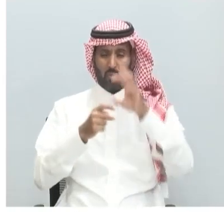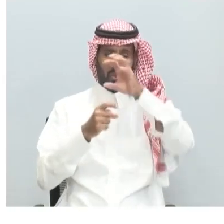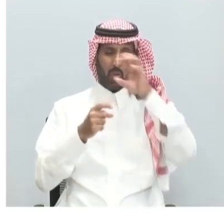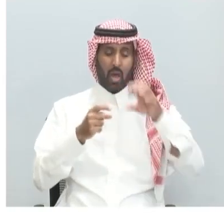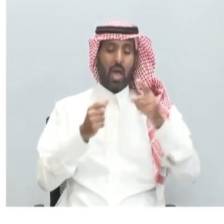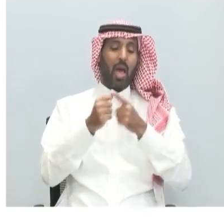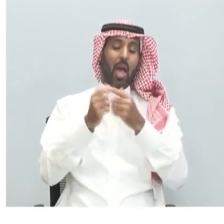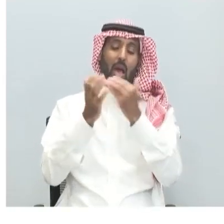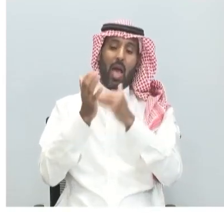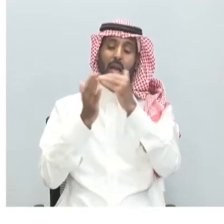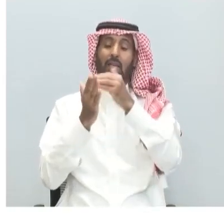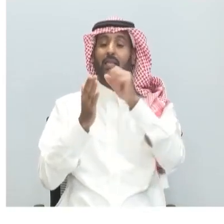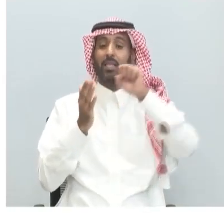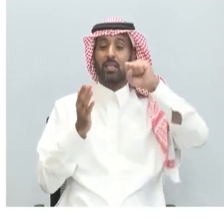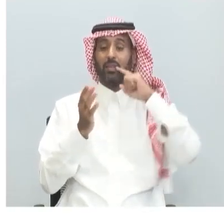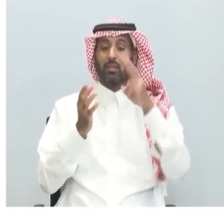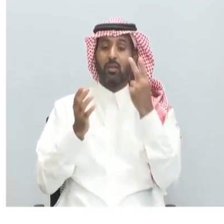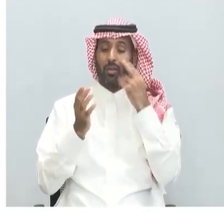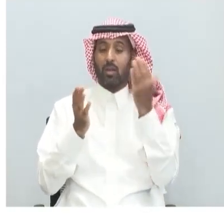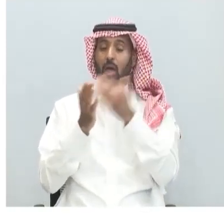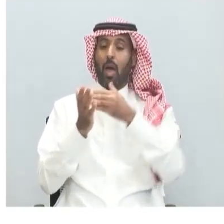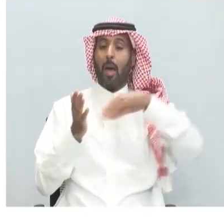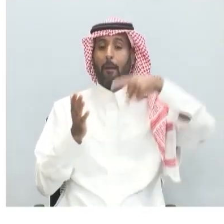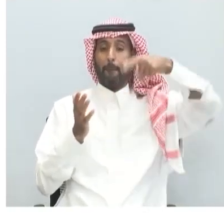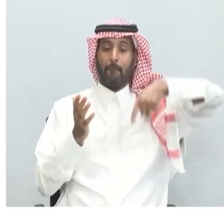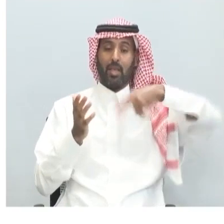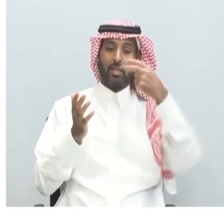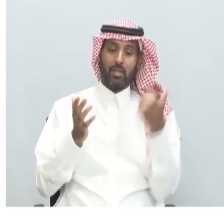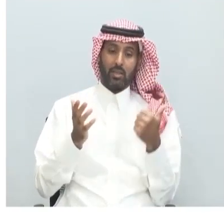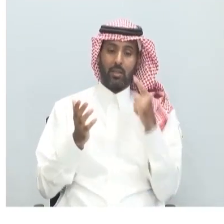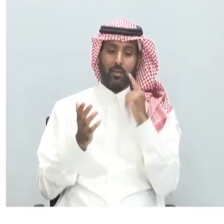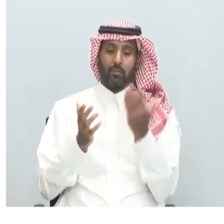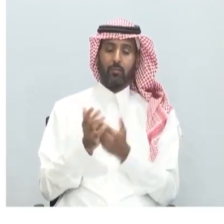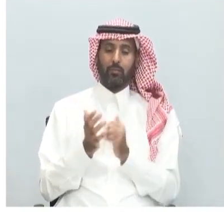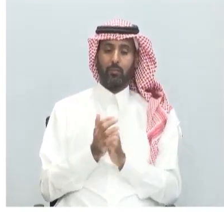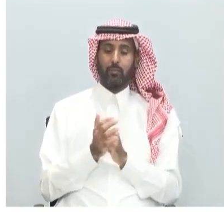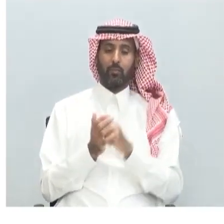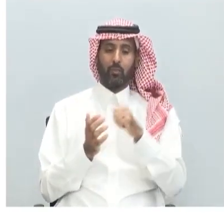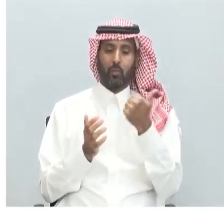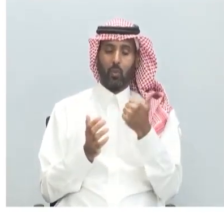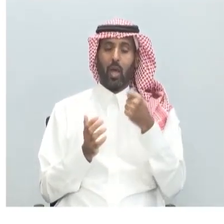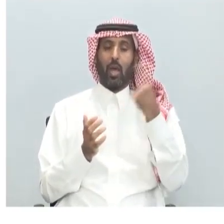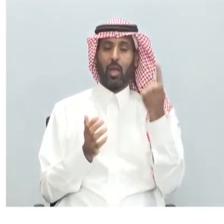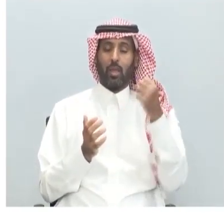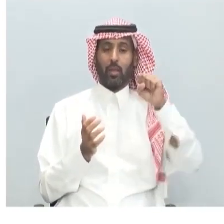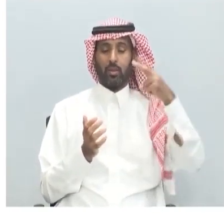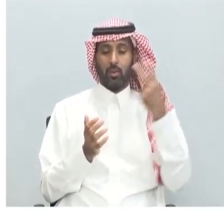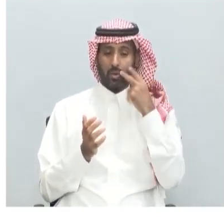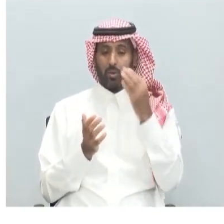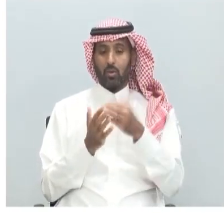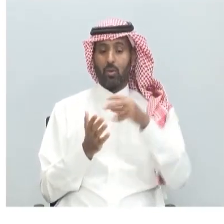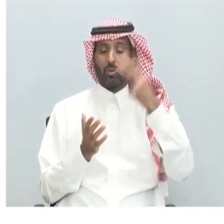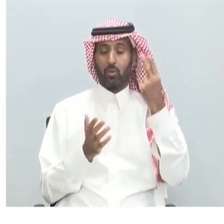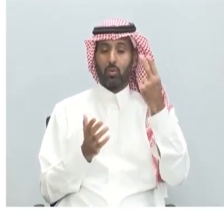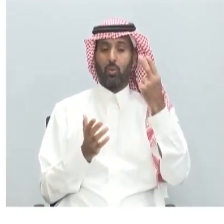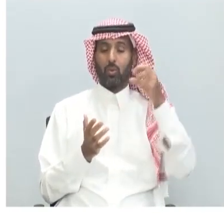الاس يستوعب فقط اثنين والبي يستوعب سته اذا التوزيع يقول 1 اس تو تو